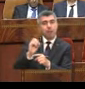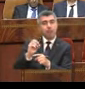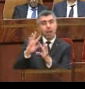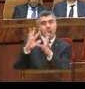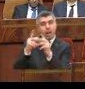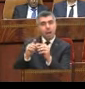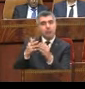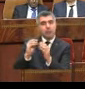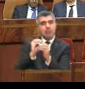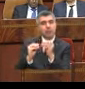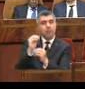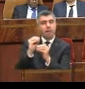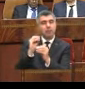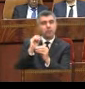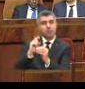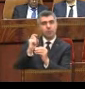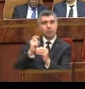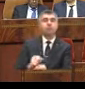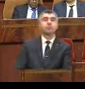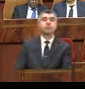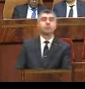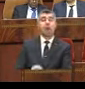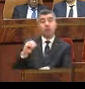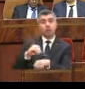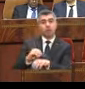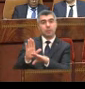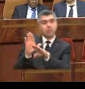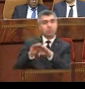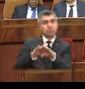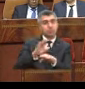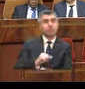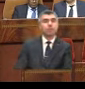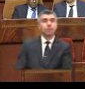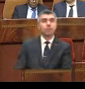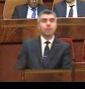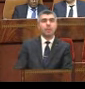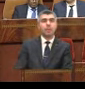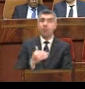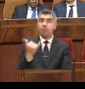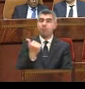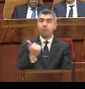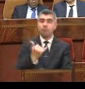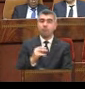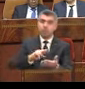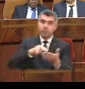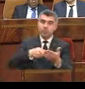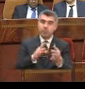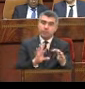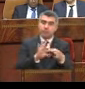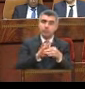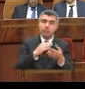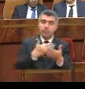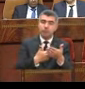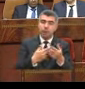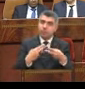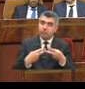وما غيره. إلا أننا ندعو إلى الحرص على تنزيل بنود الاتفاق وفي أقرب الآجال